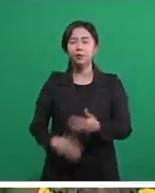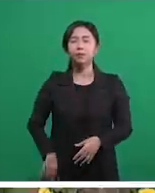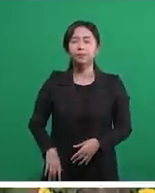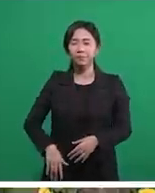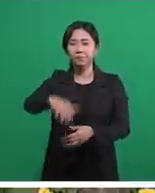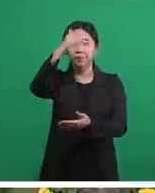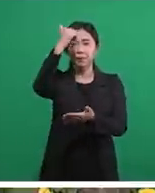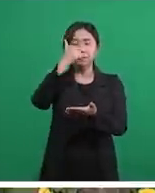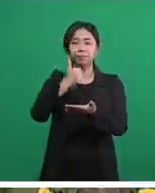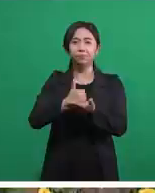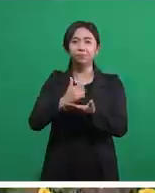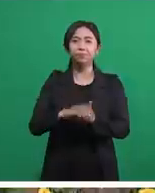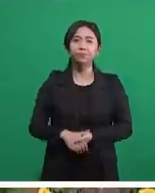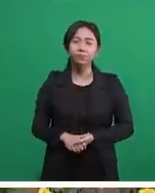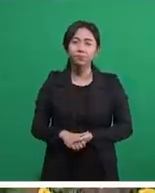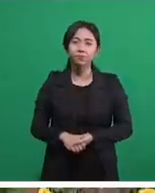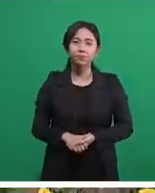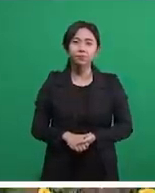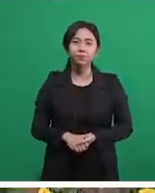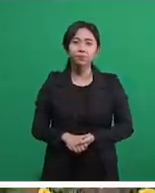syukur. Amin.